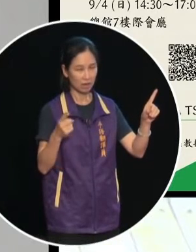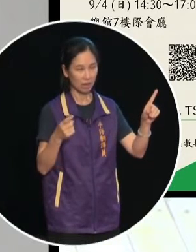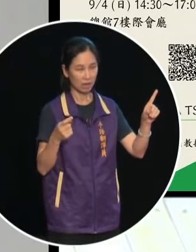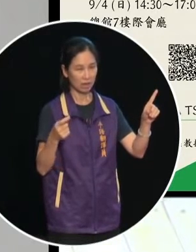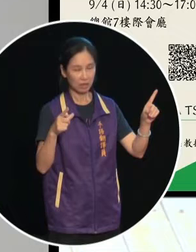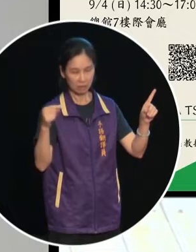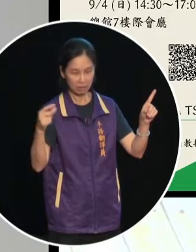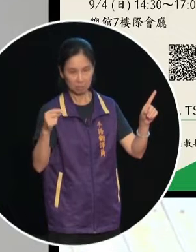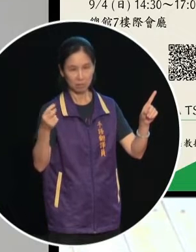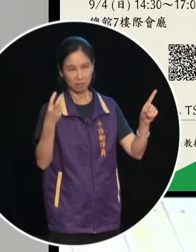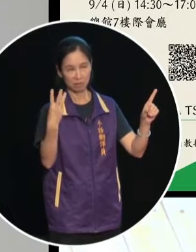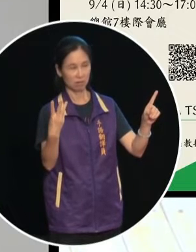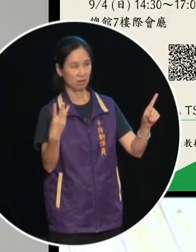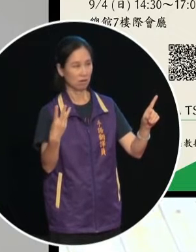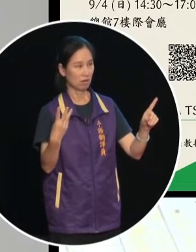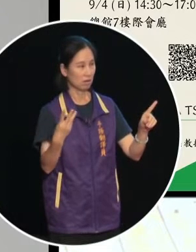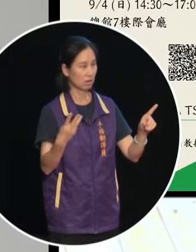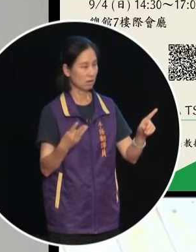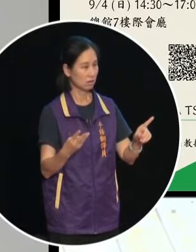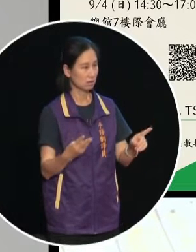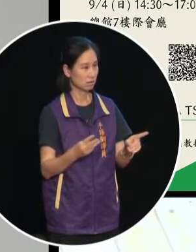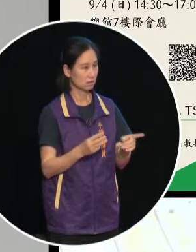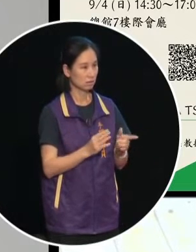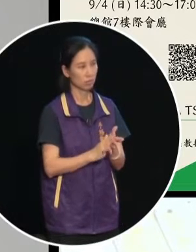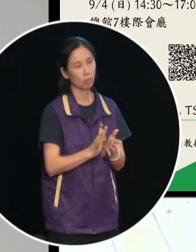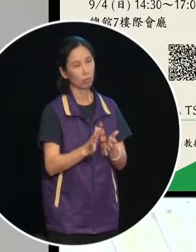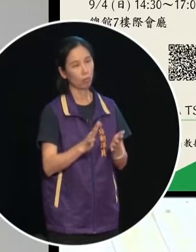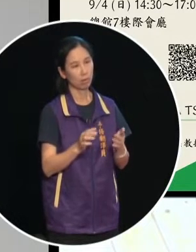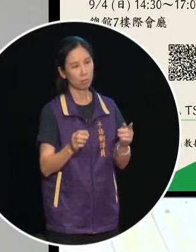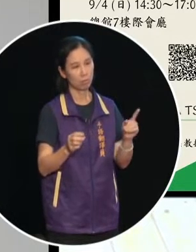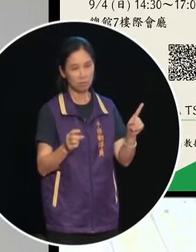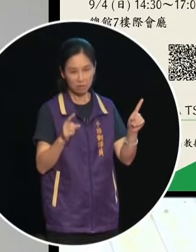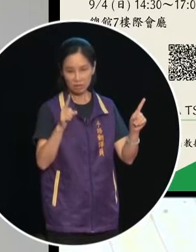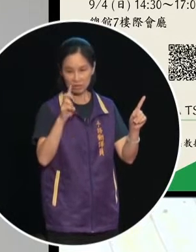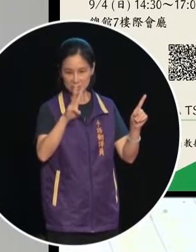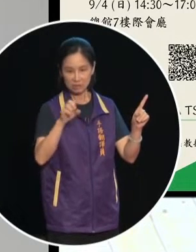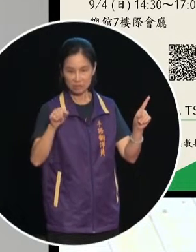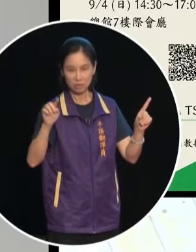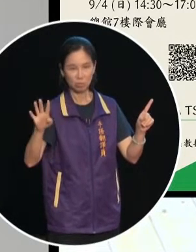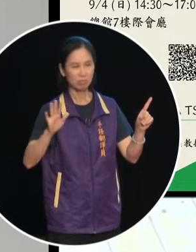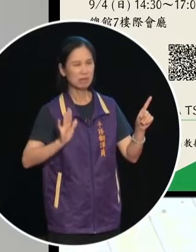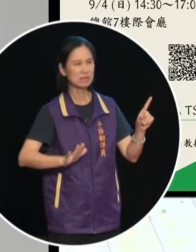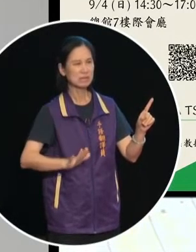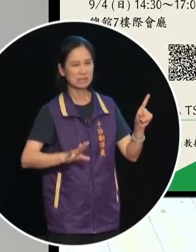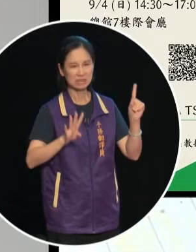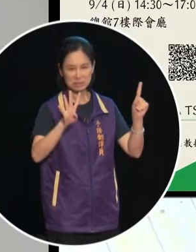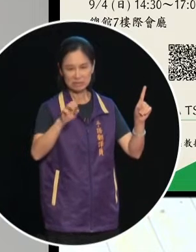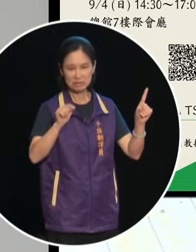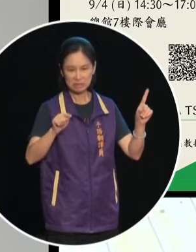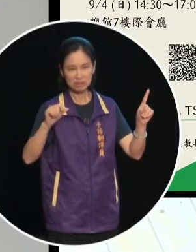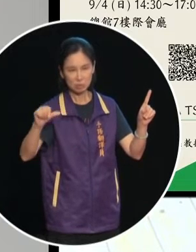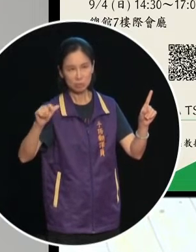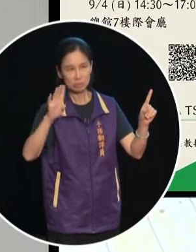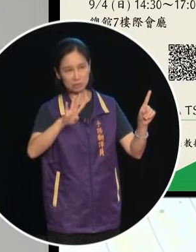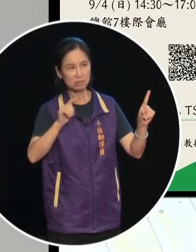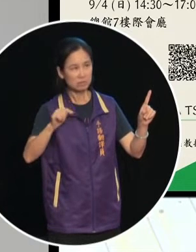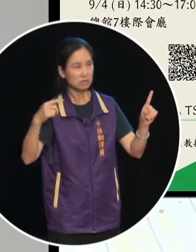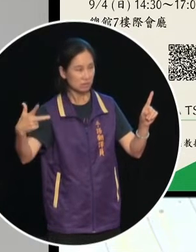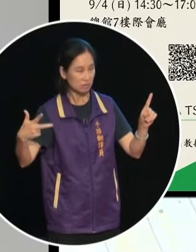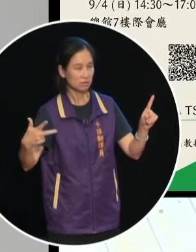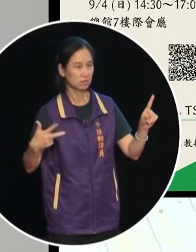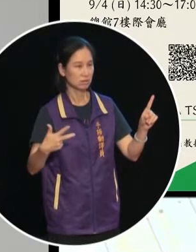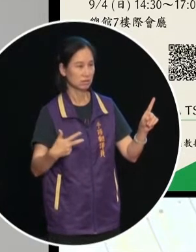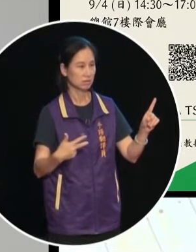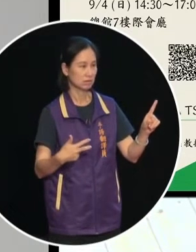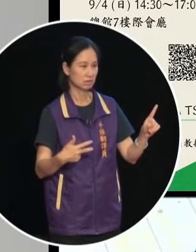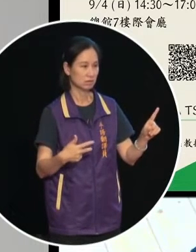一台币三个台币呢，那后来变成3.5啊，还好，不过现在是4.5，甚至是4.7，那